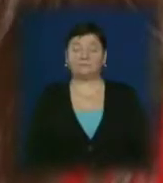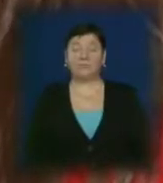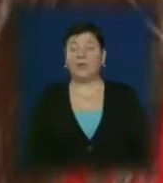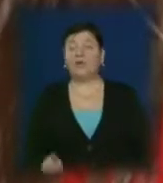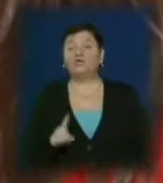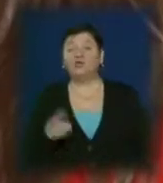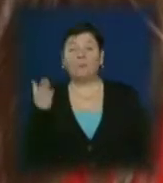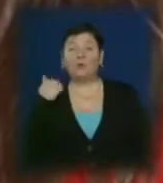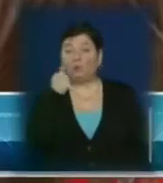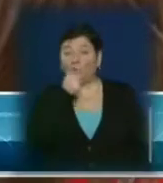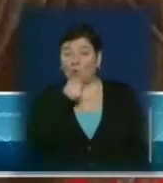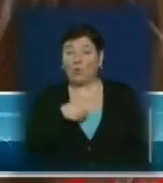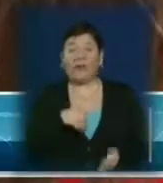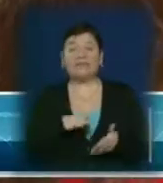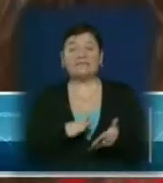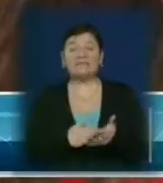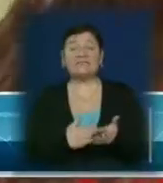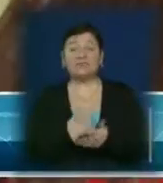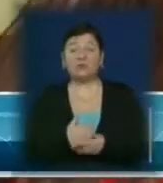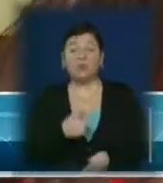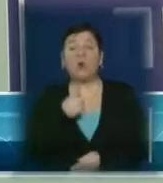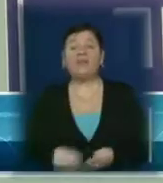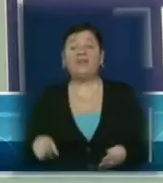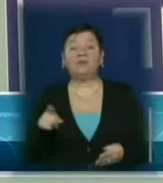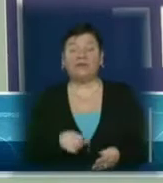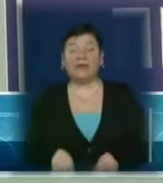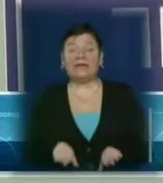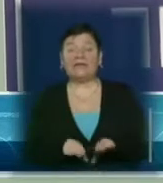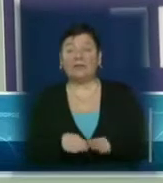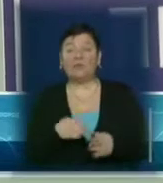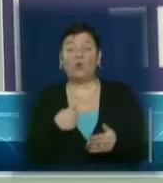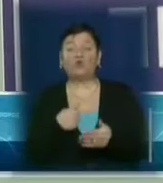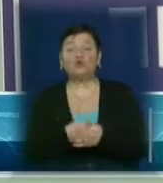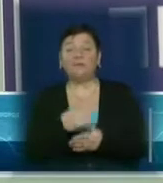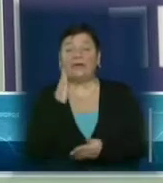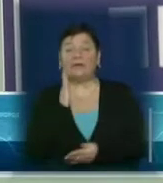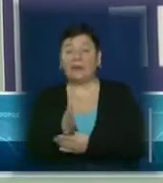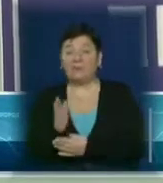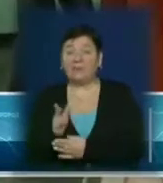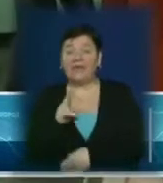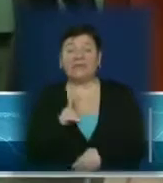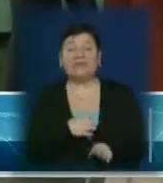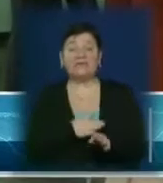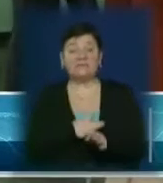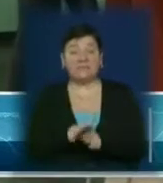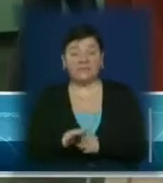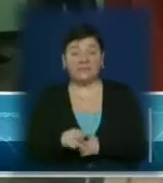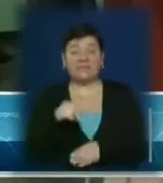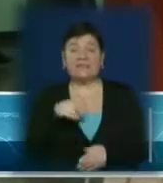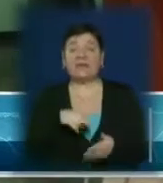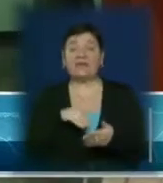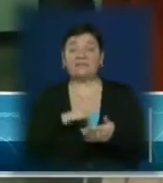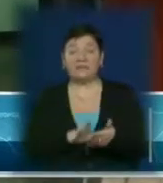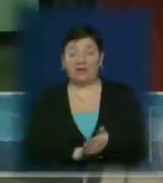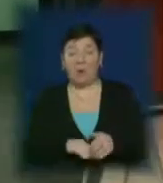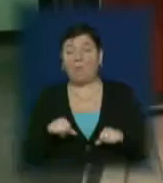Ще минулого року реєстраційну службу ліквідували. Таким чином, основні напрямки діяльності, які вона здійснювала, а це реєстрація